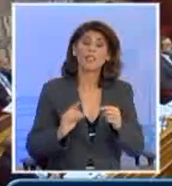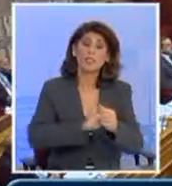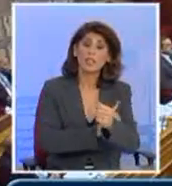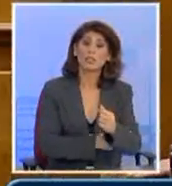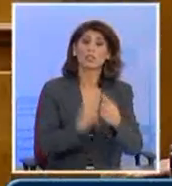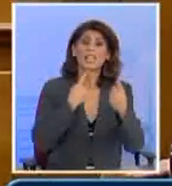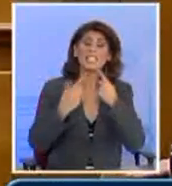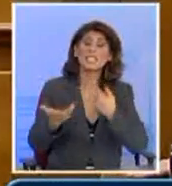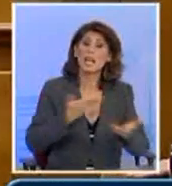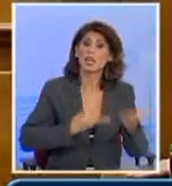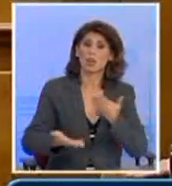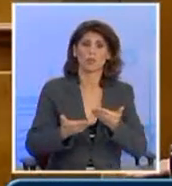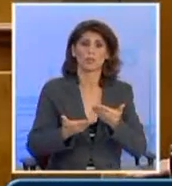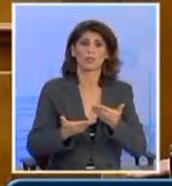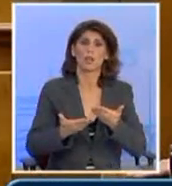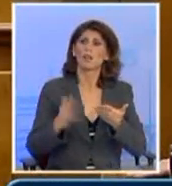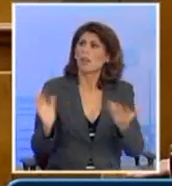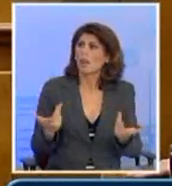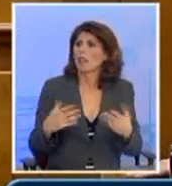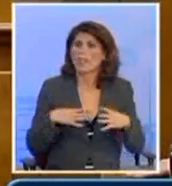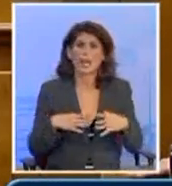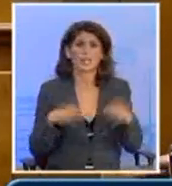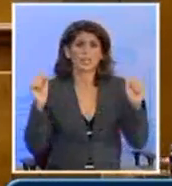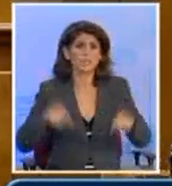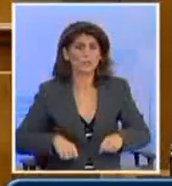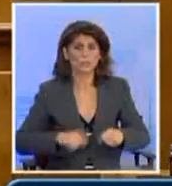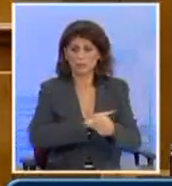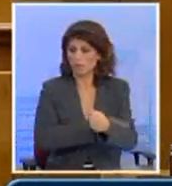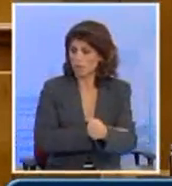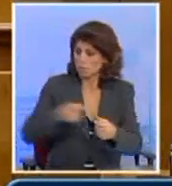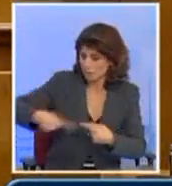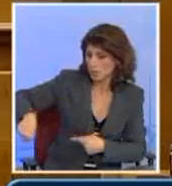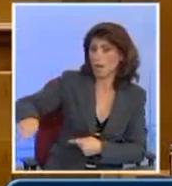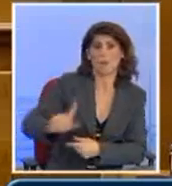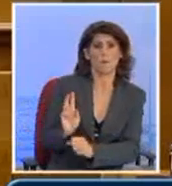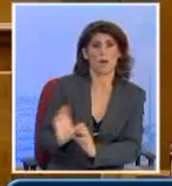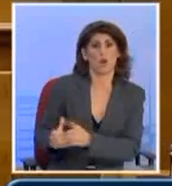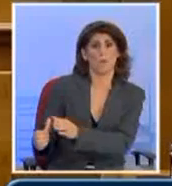συνεννόησης και κάθε περιθώριο συνένεσης με τις δυνάμεις της αντιπολίτευσης.